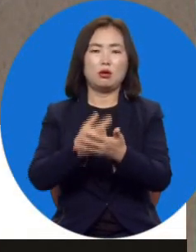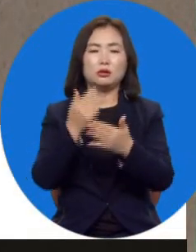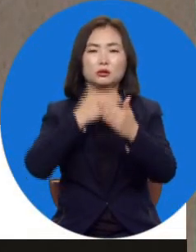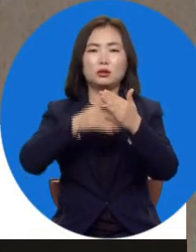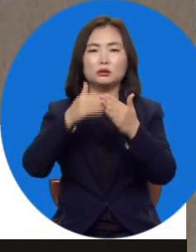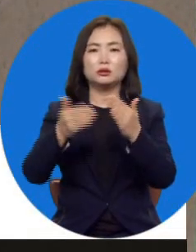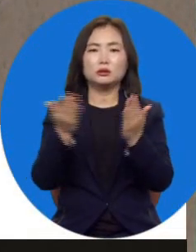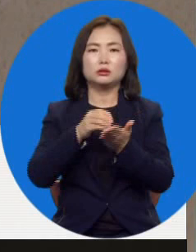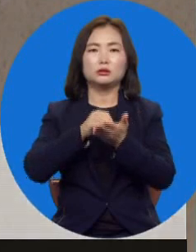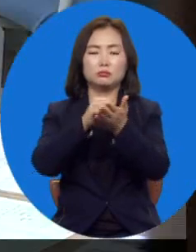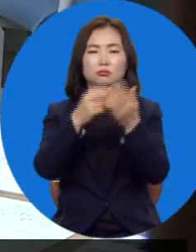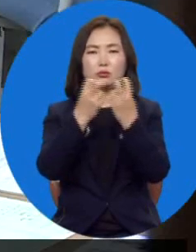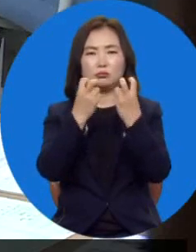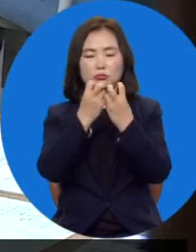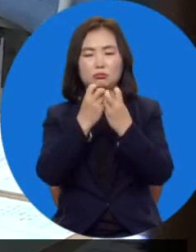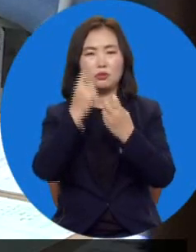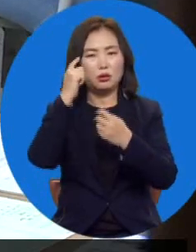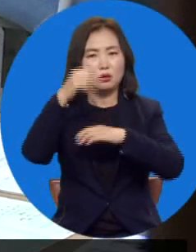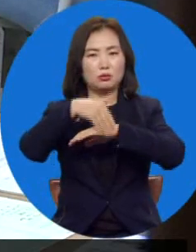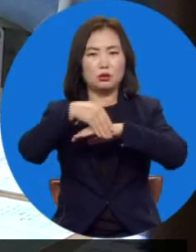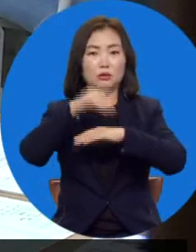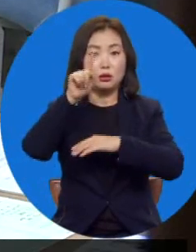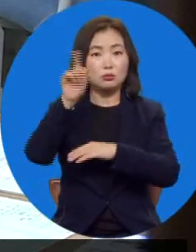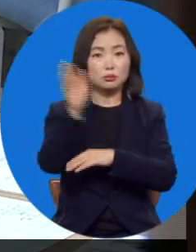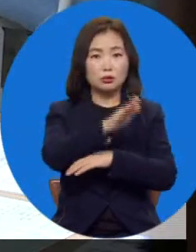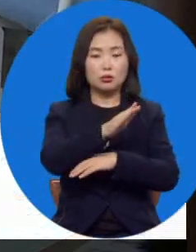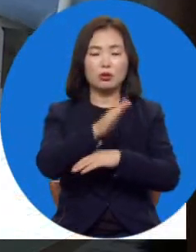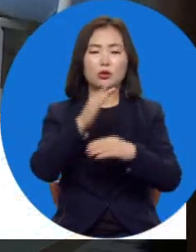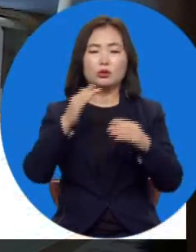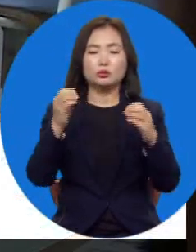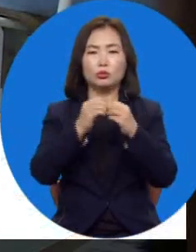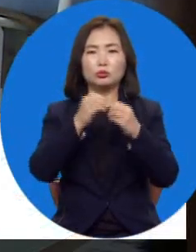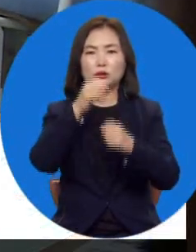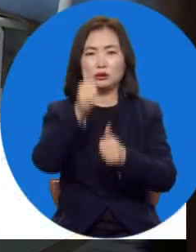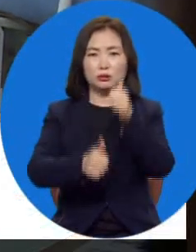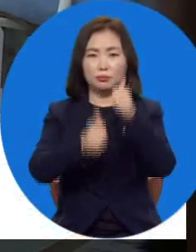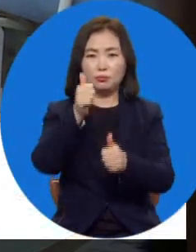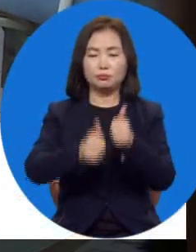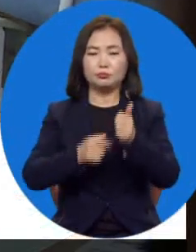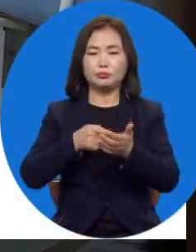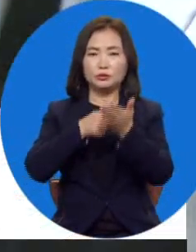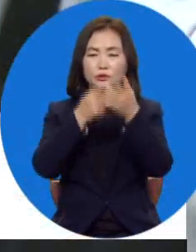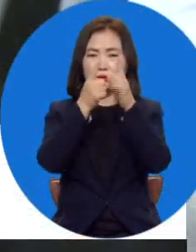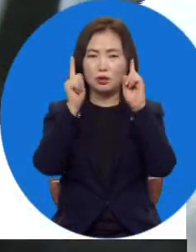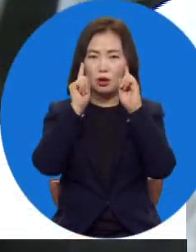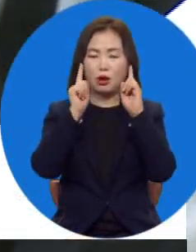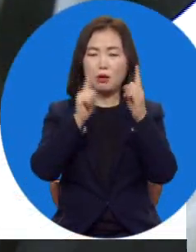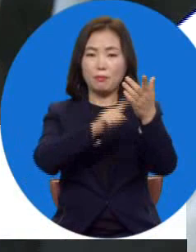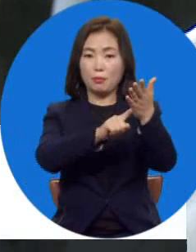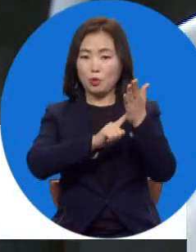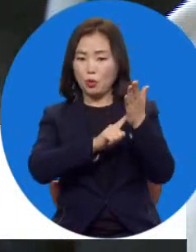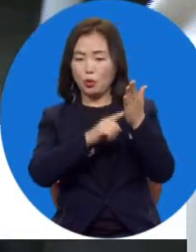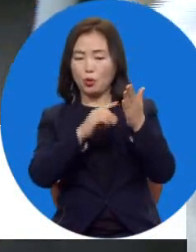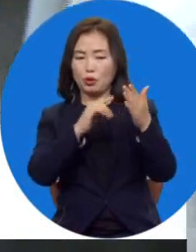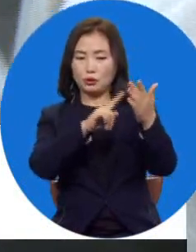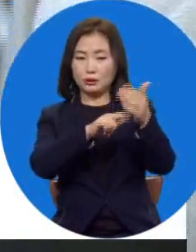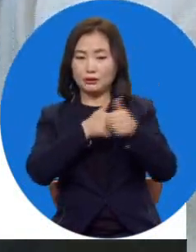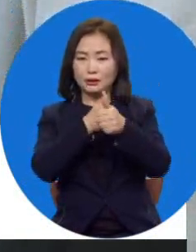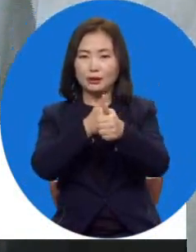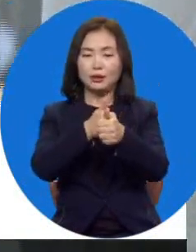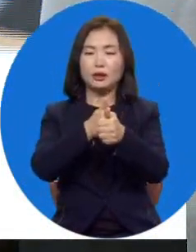지원전략을 세워야 합니다 당장 내일부터 시작되는 논술고사 도 지원 대학에서 발표한 모의논술 등을 통해